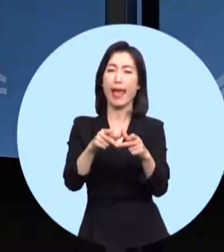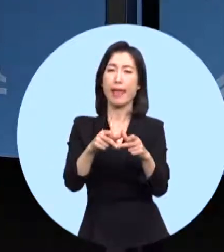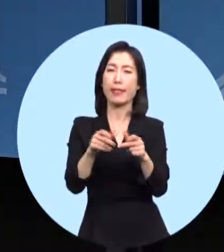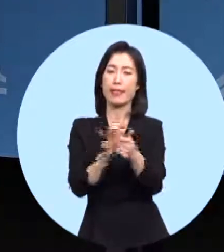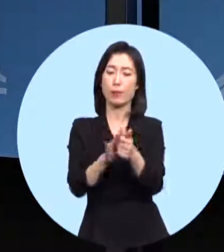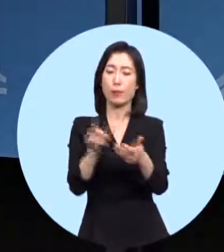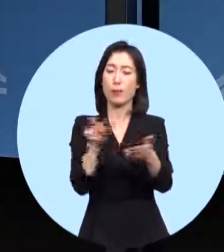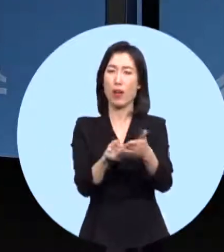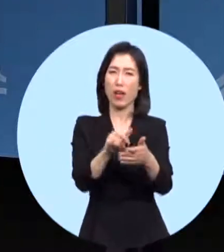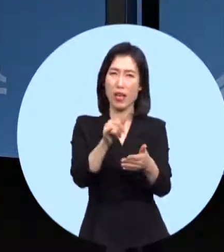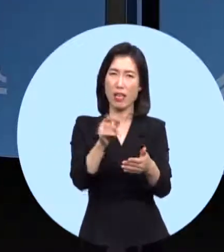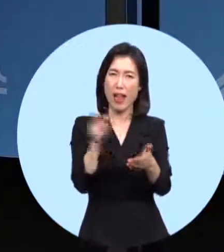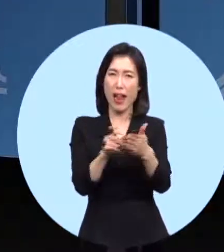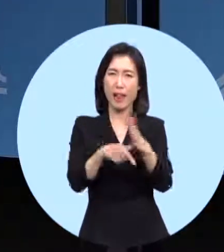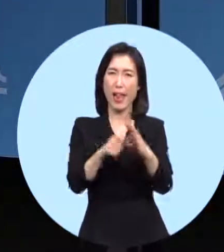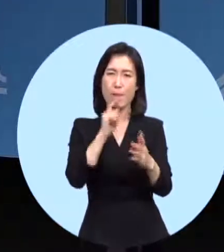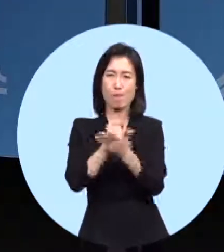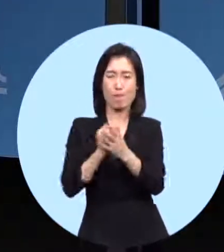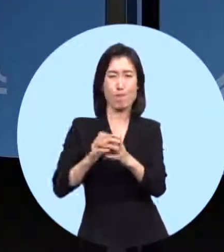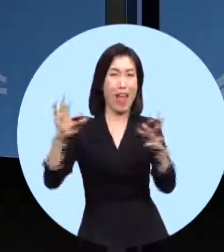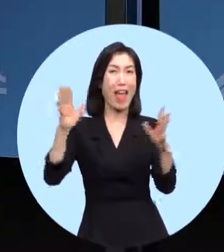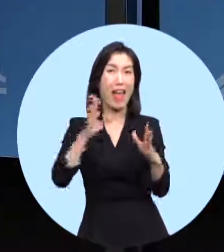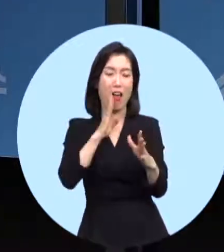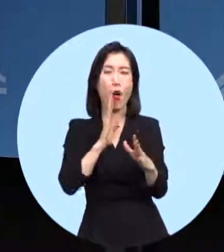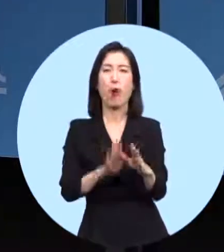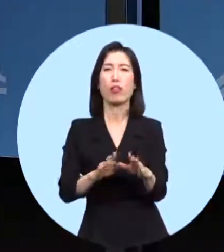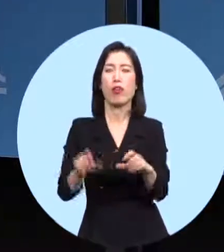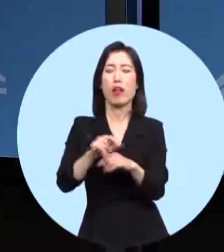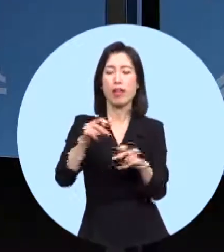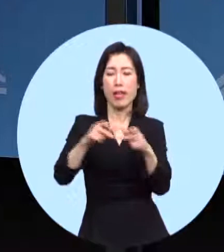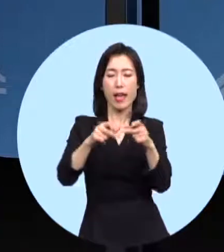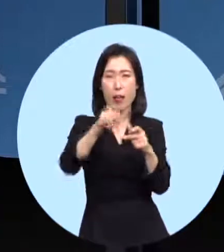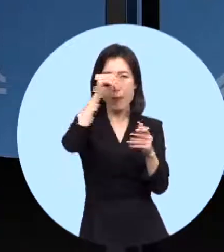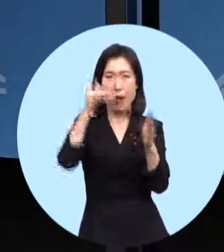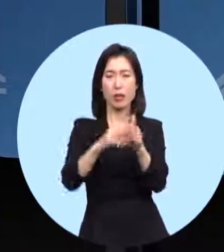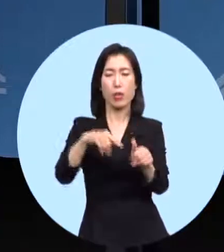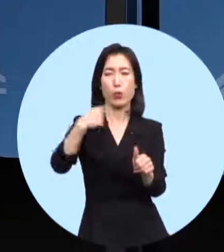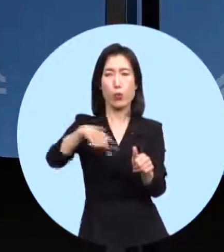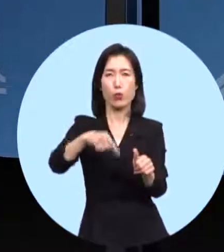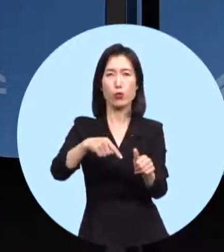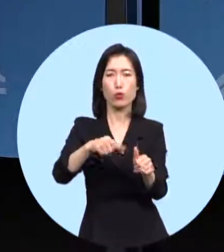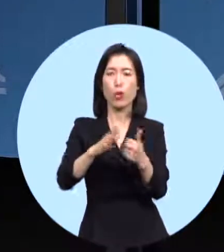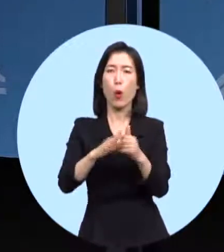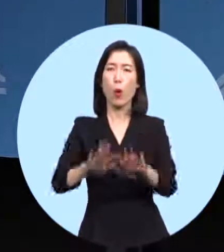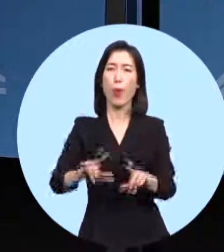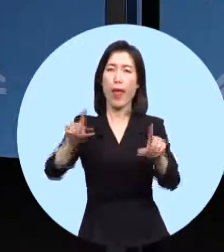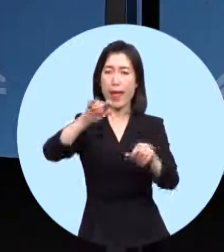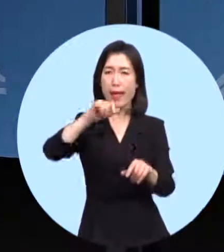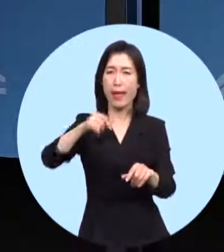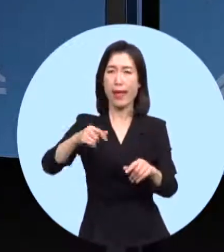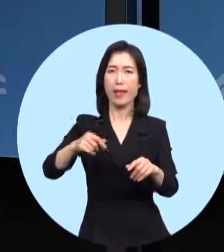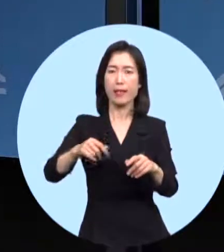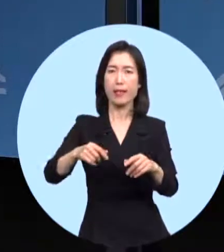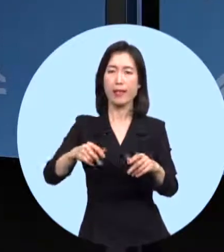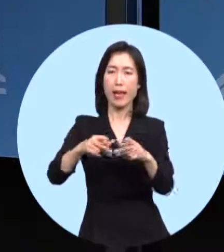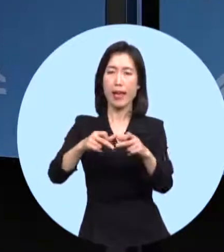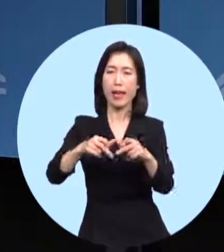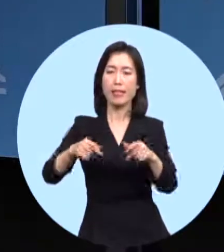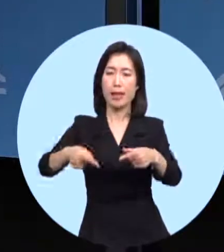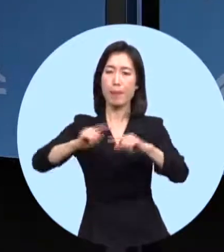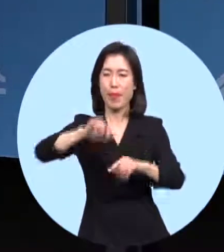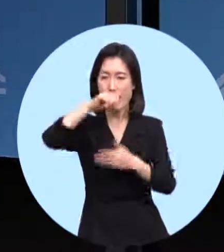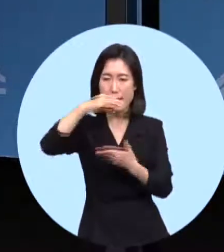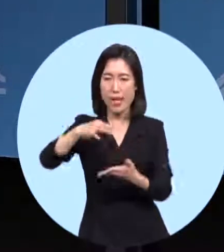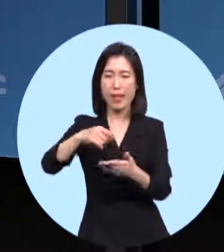논란이 있었었죠. 그리고 장애인 평생학습 도시가 국민참여 예산으로 올해 진행되는 것에도